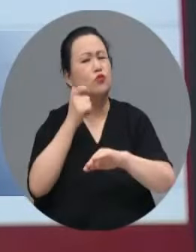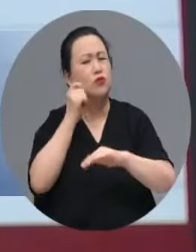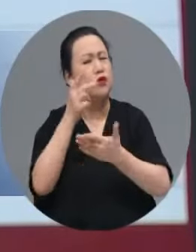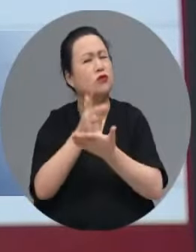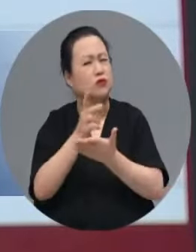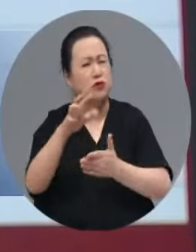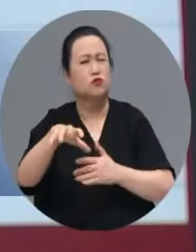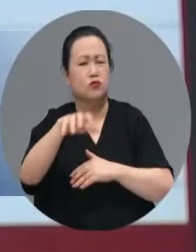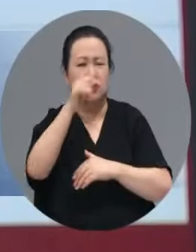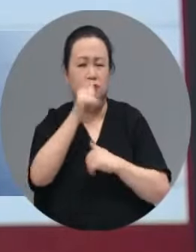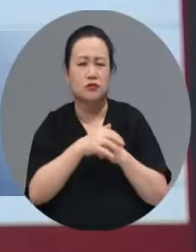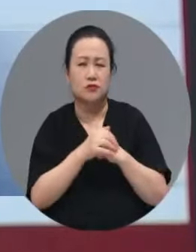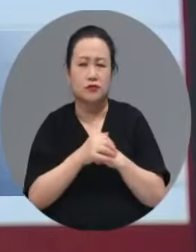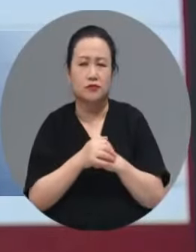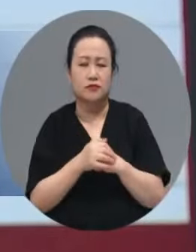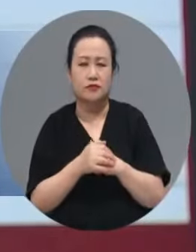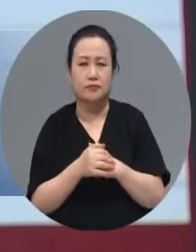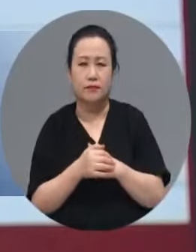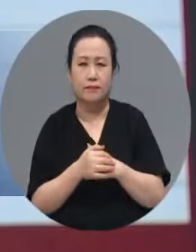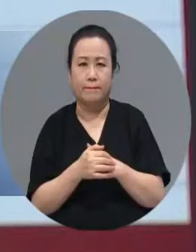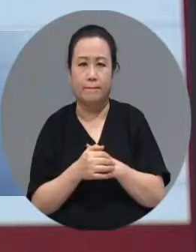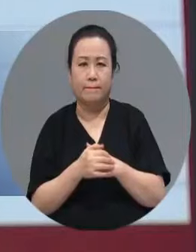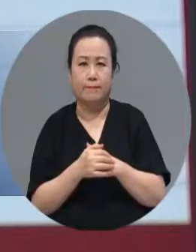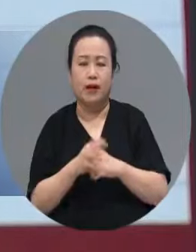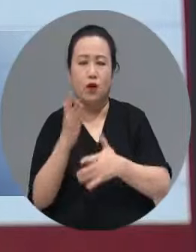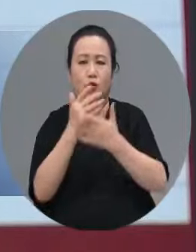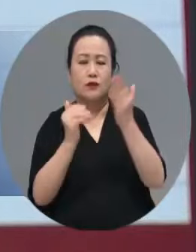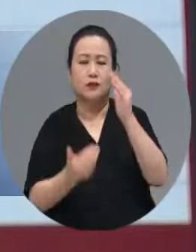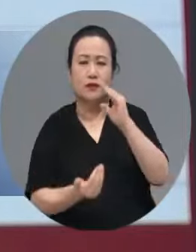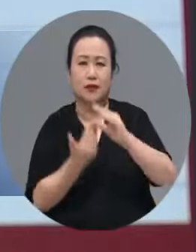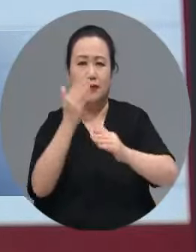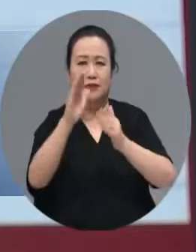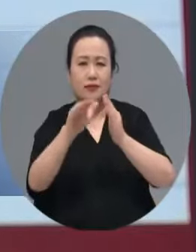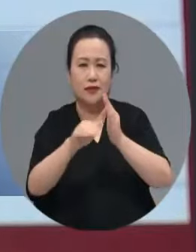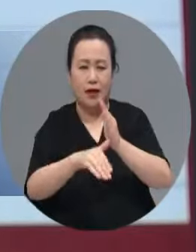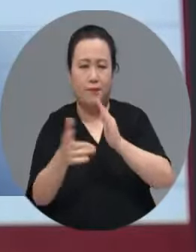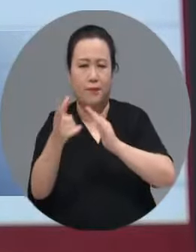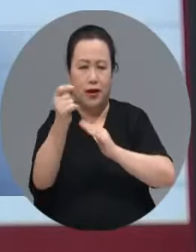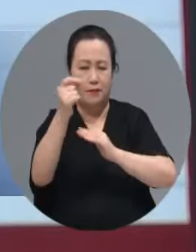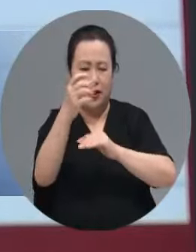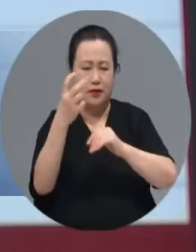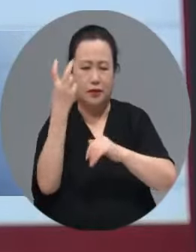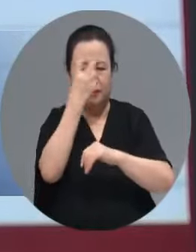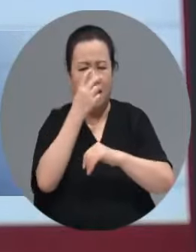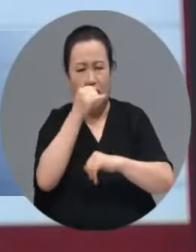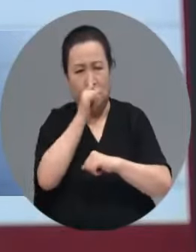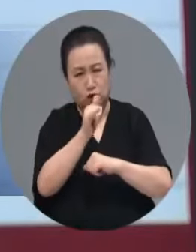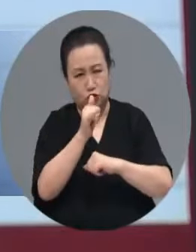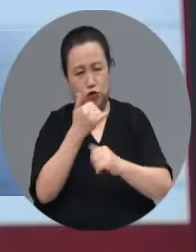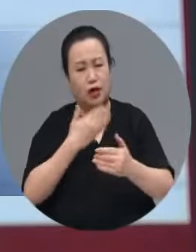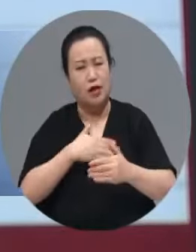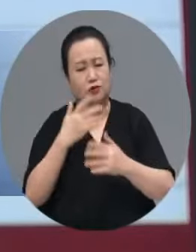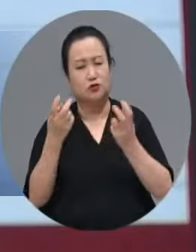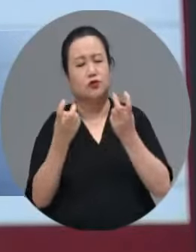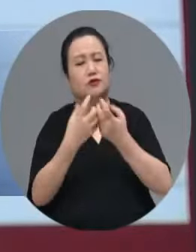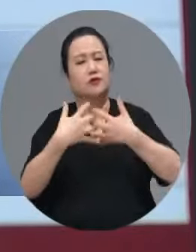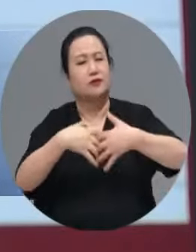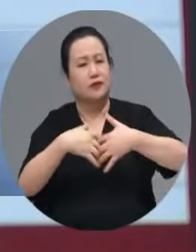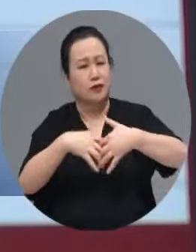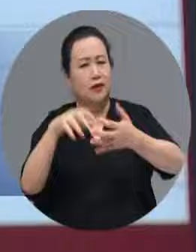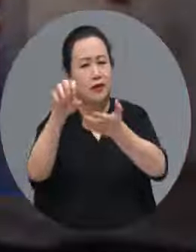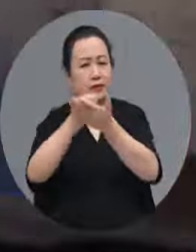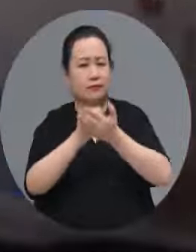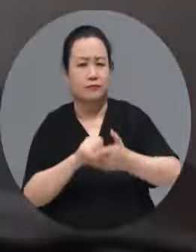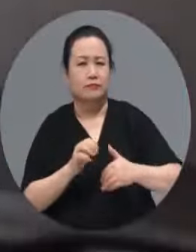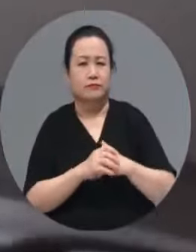지하 주차장에 있는 전기차에 대해서는 화재가 났을 경우 그것을 빨리 감지할 수 있는 장치를